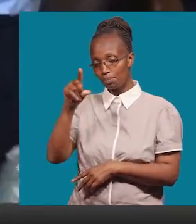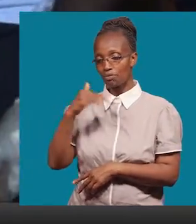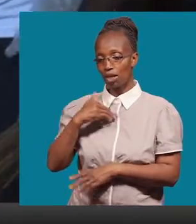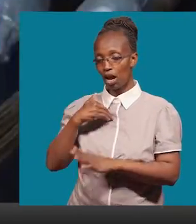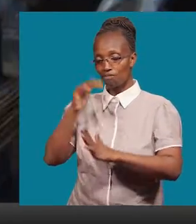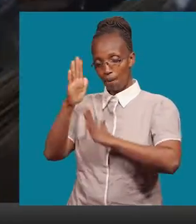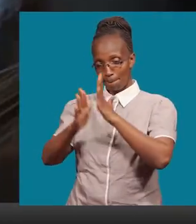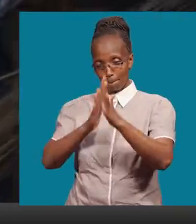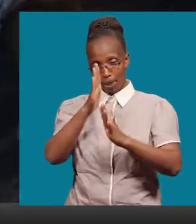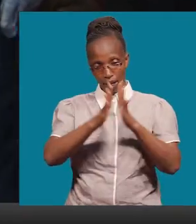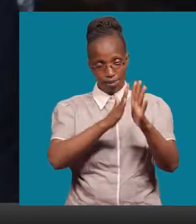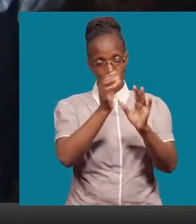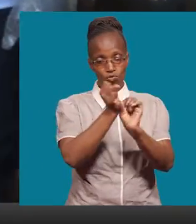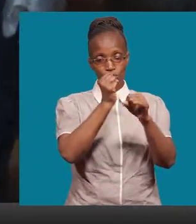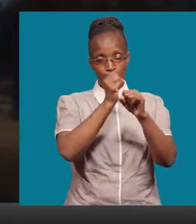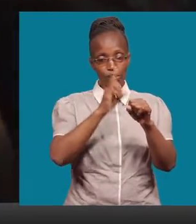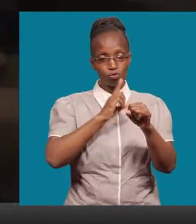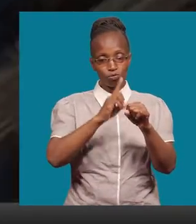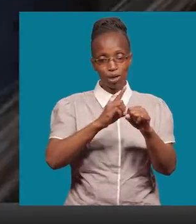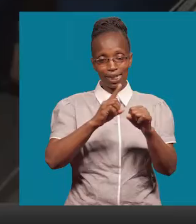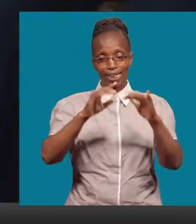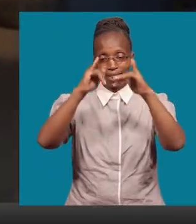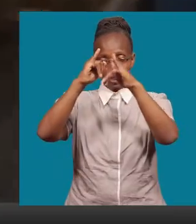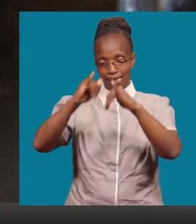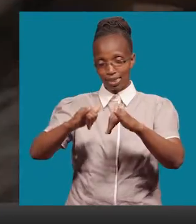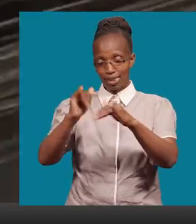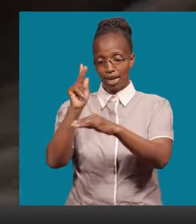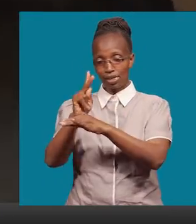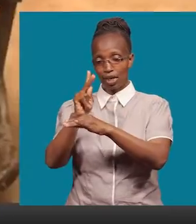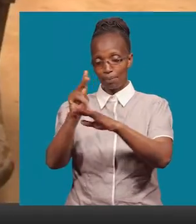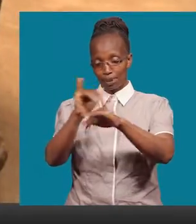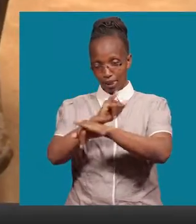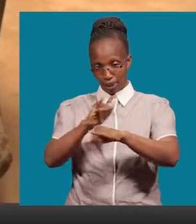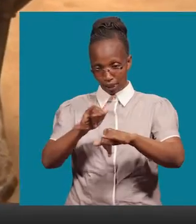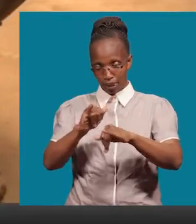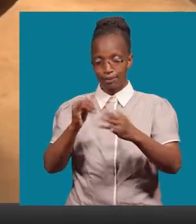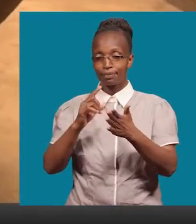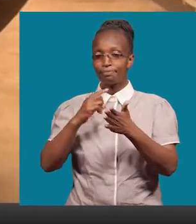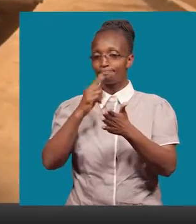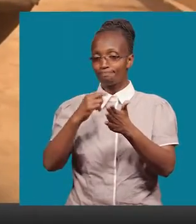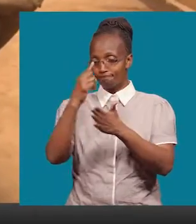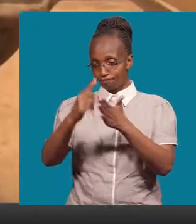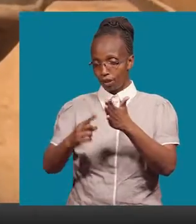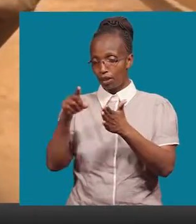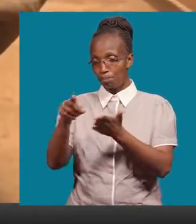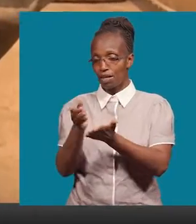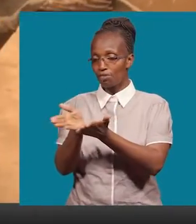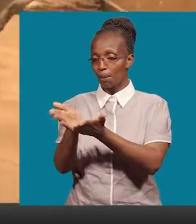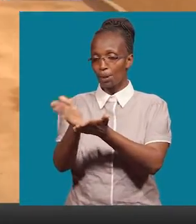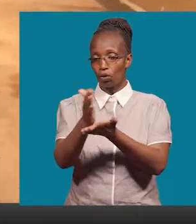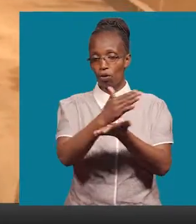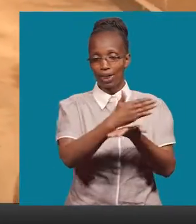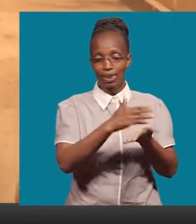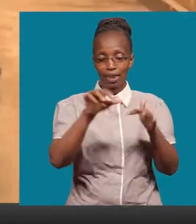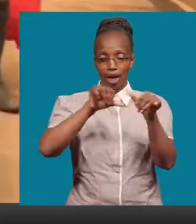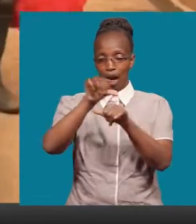alisema wameweka mikakati ya kuhakikisha mjuo unaendelea kuwa safi wakati wote. Huku akibainisha kuwa wanakusanya tani 200